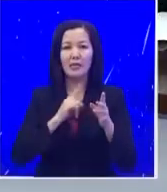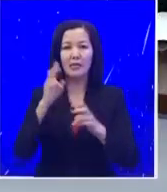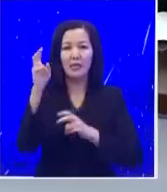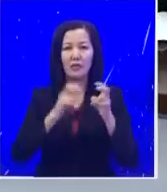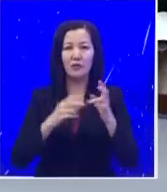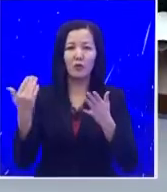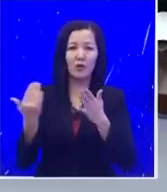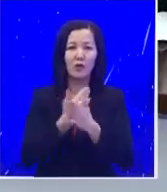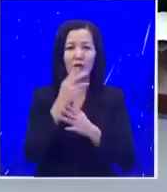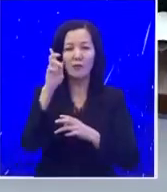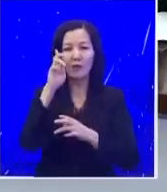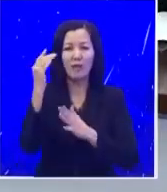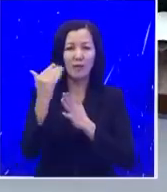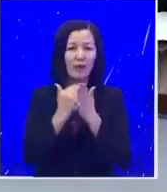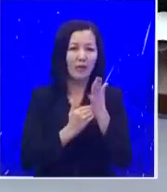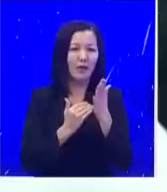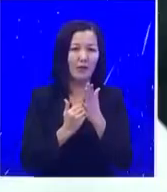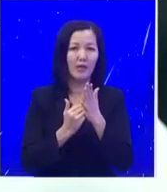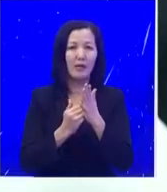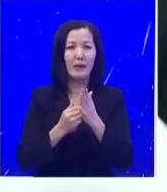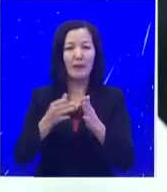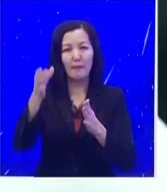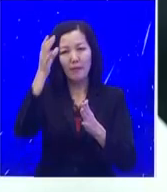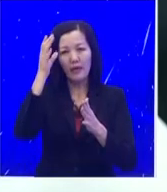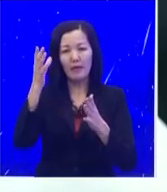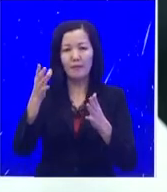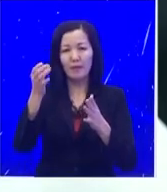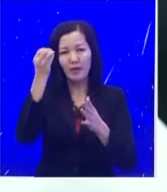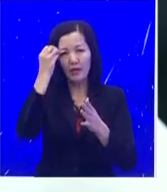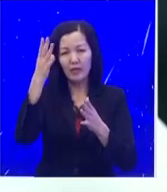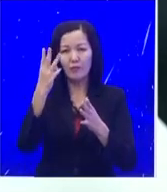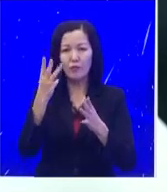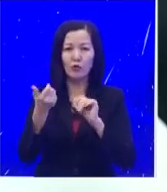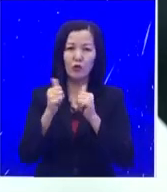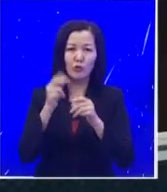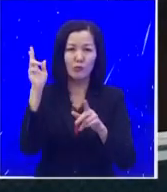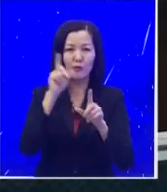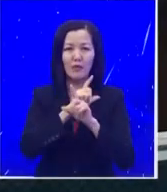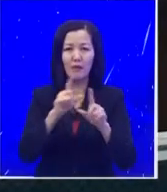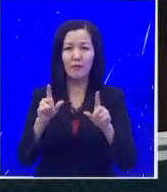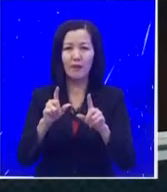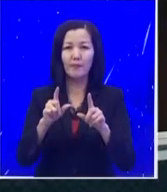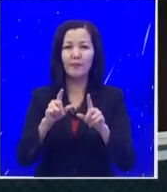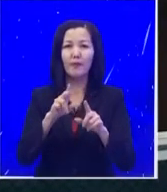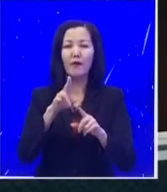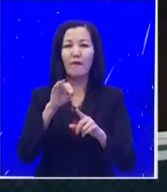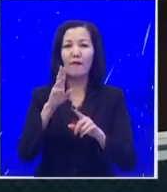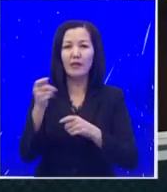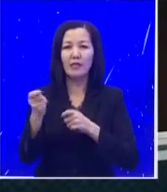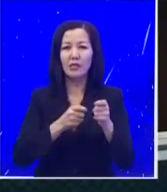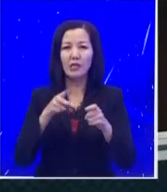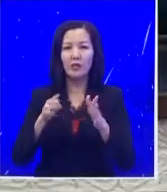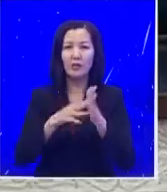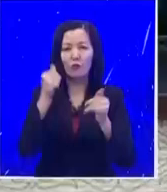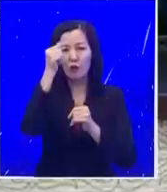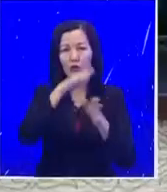Республикасы индустриялды-инновациялық мемлекеттік бағдарламалары, білім мен ғылым, үш ауысымды мектептер мәселесі, аудандық фракция жетекшілерінің